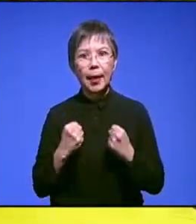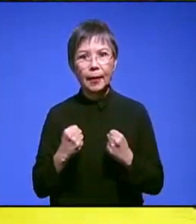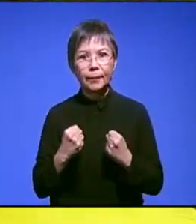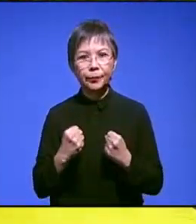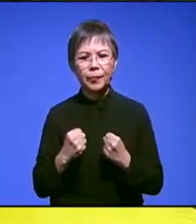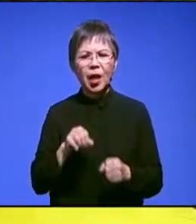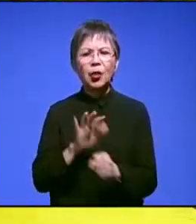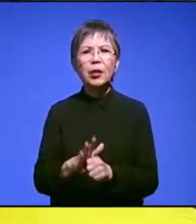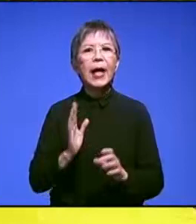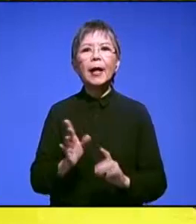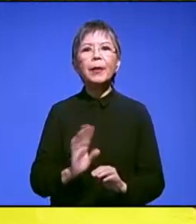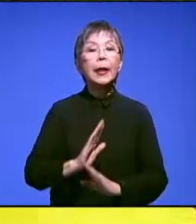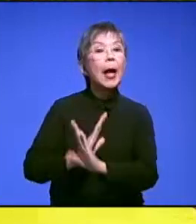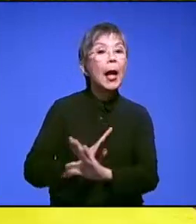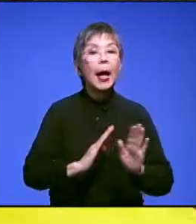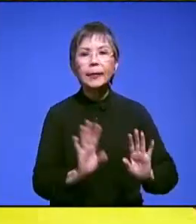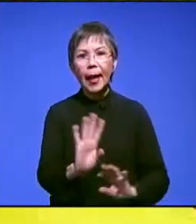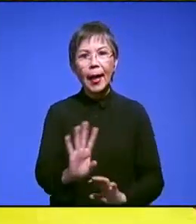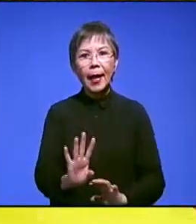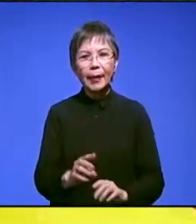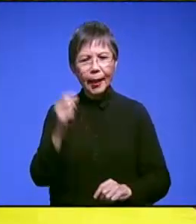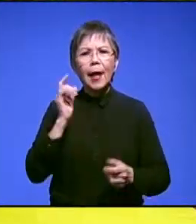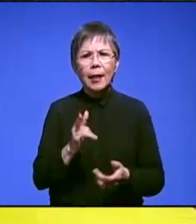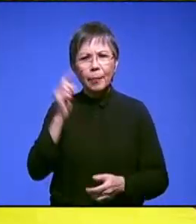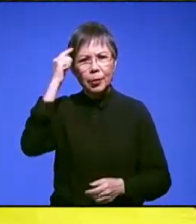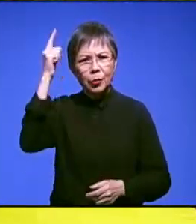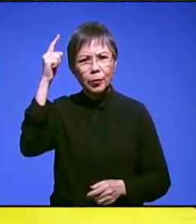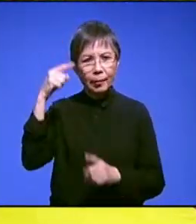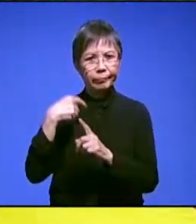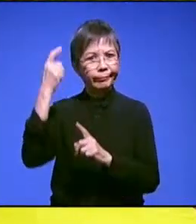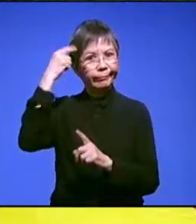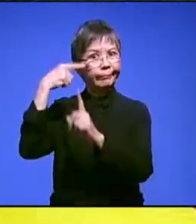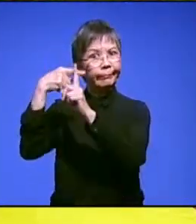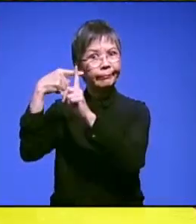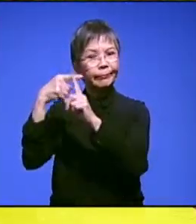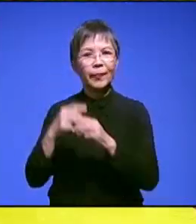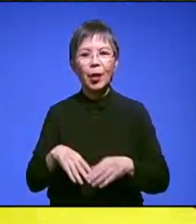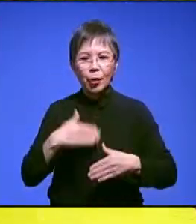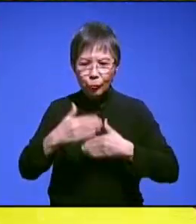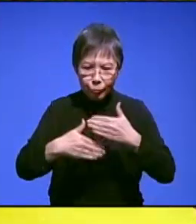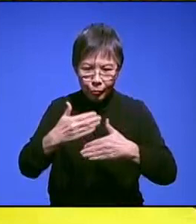bagi kita untuk terus berkreasi. Dan selama itu positif, tidak ada salahnya bagi kita untuk terus